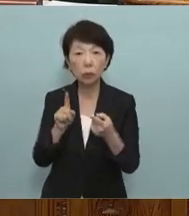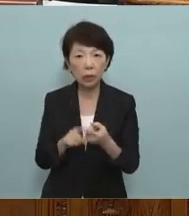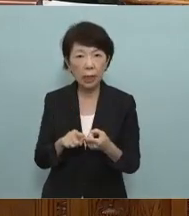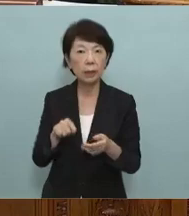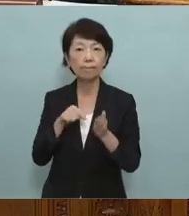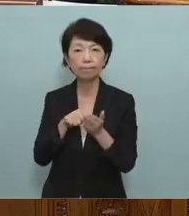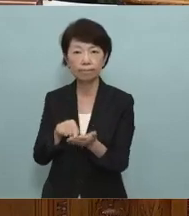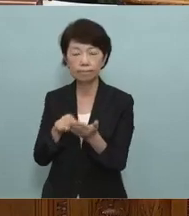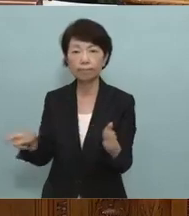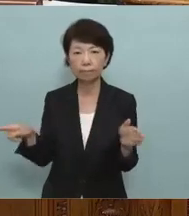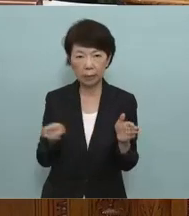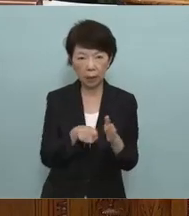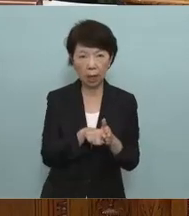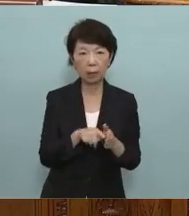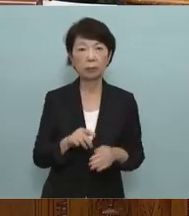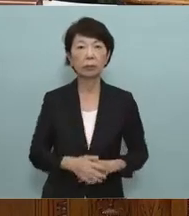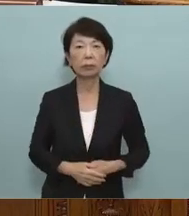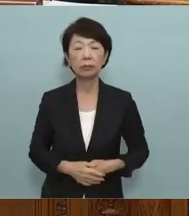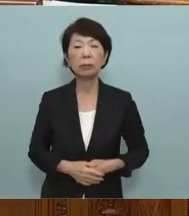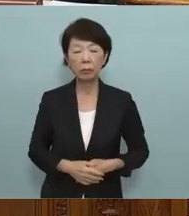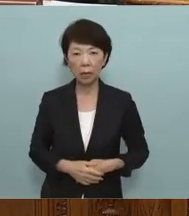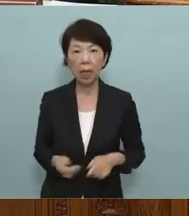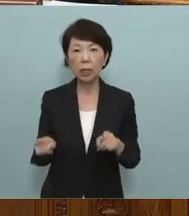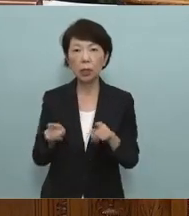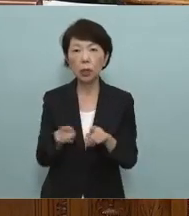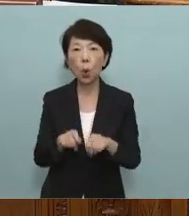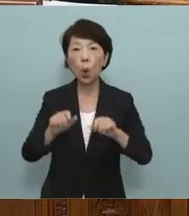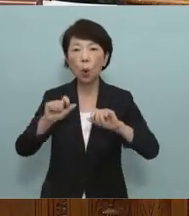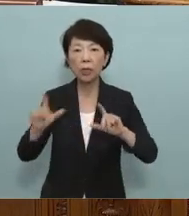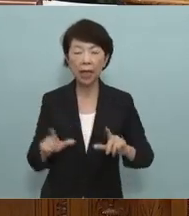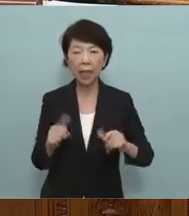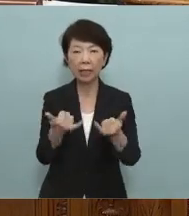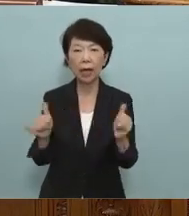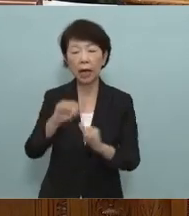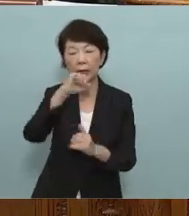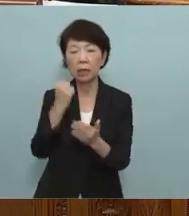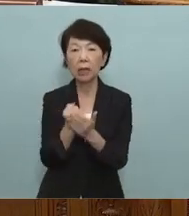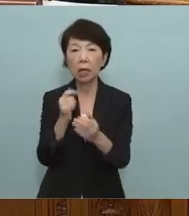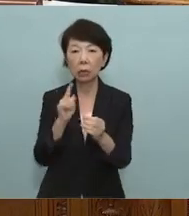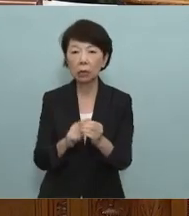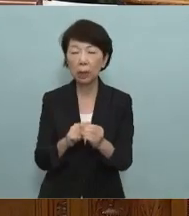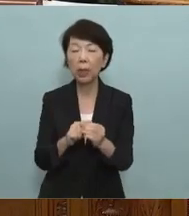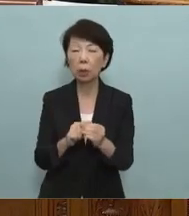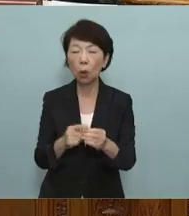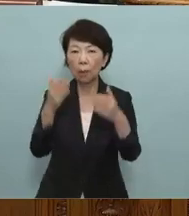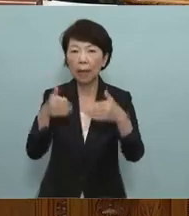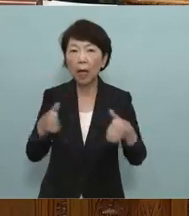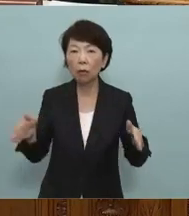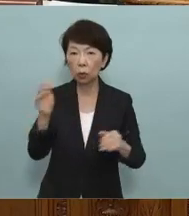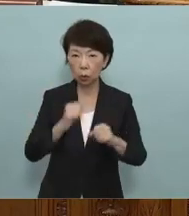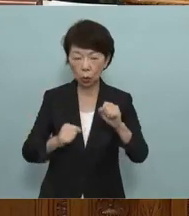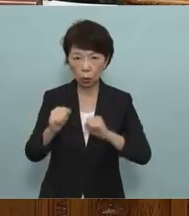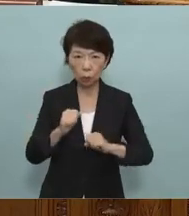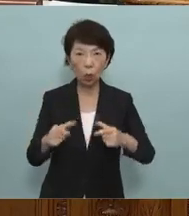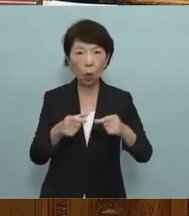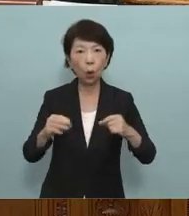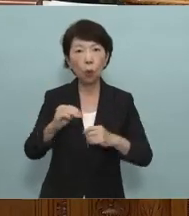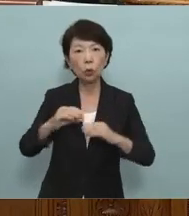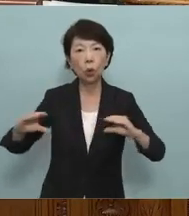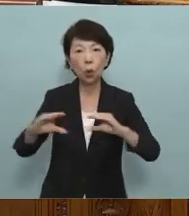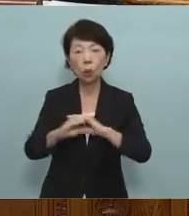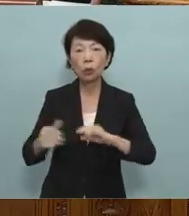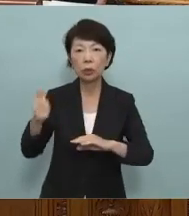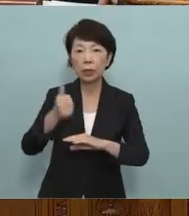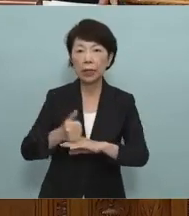えてまいりました。真の共生社会実現に向けた新たなバリアフリーの取り組みを、国土交通大臣